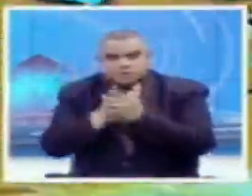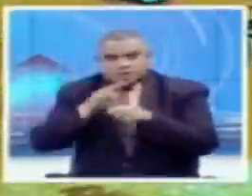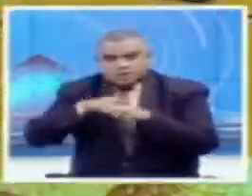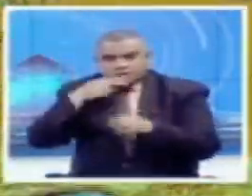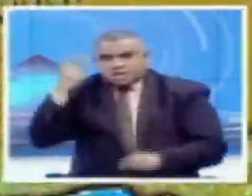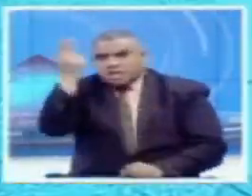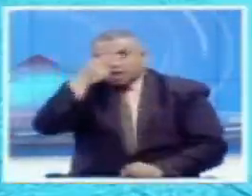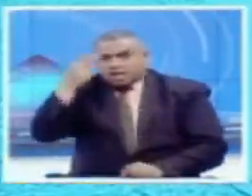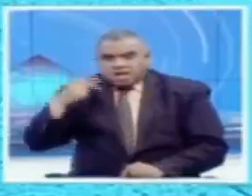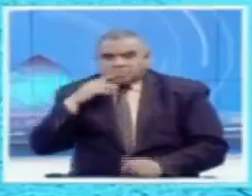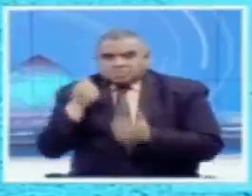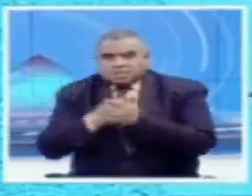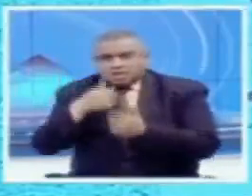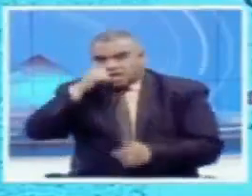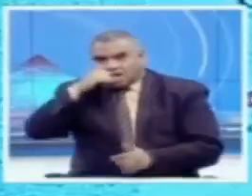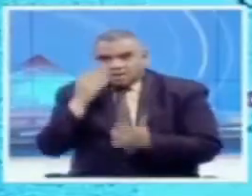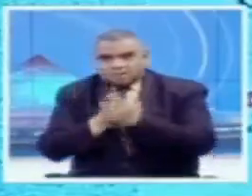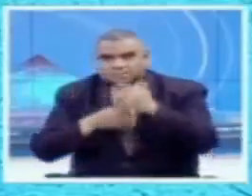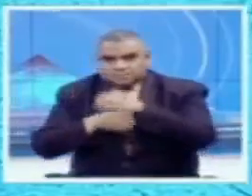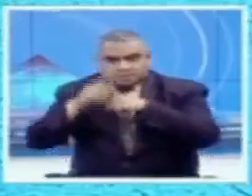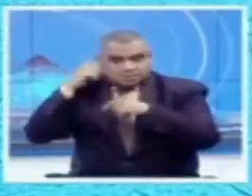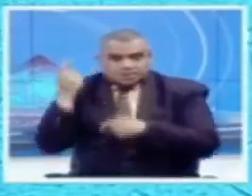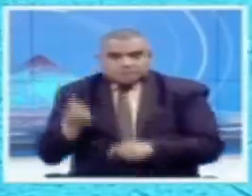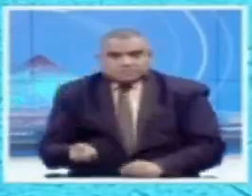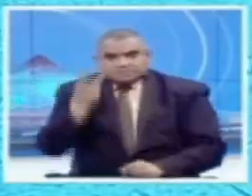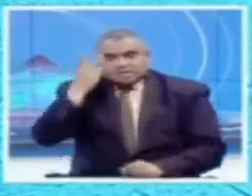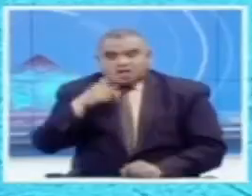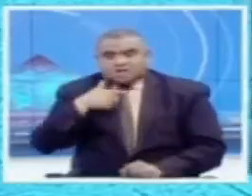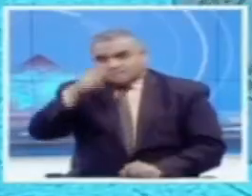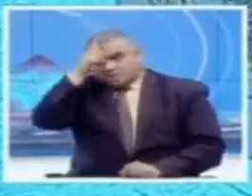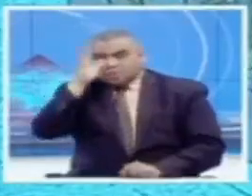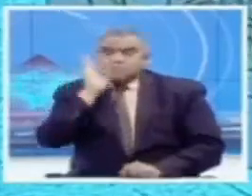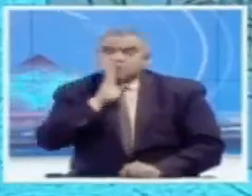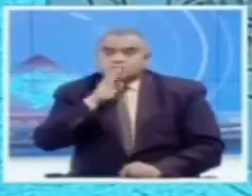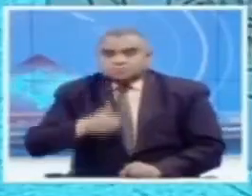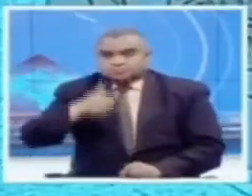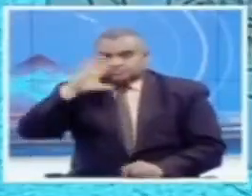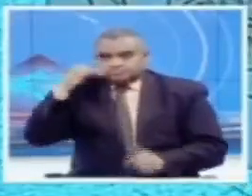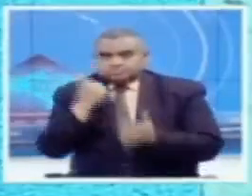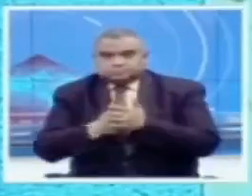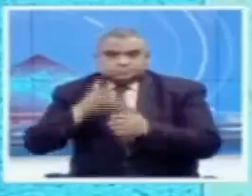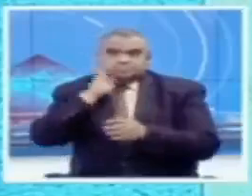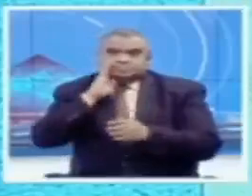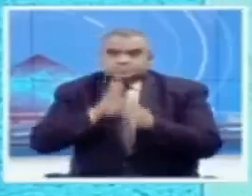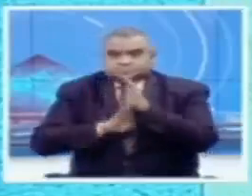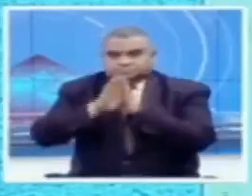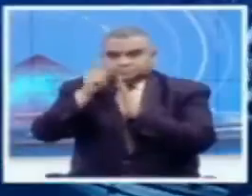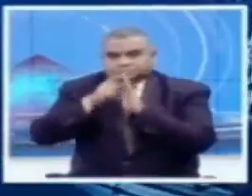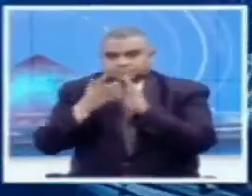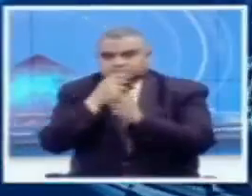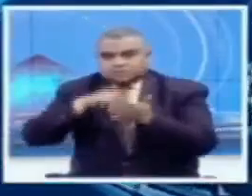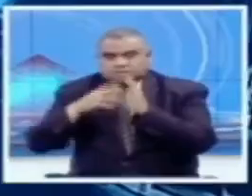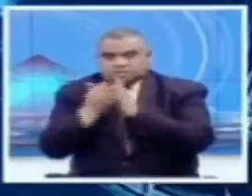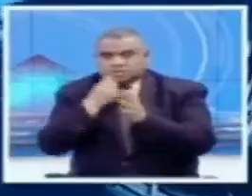عربي في كتاب ترخ لنوابغ الفكر والثقافة والعلوم، وحمل مشعل حضارة امتدت